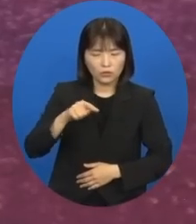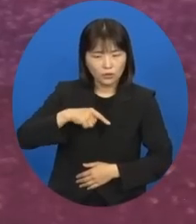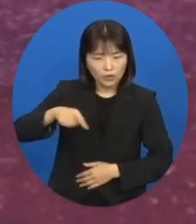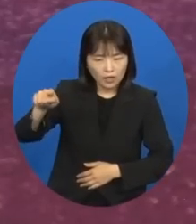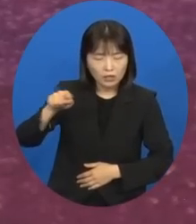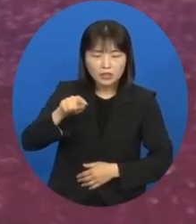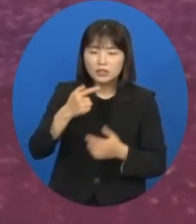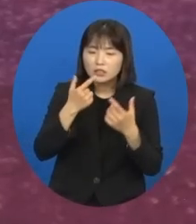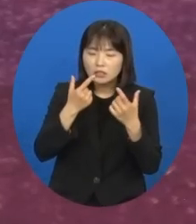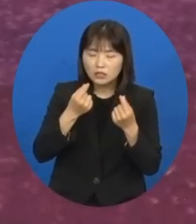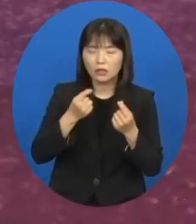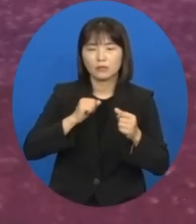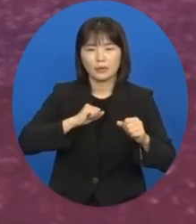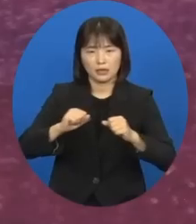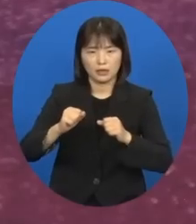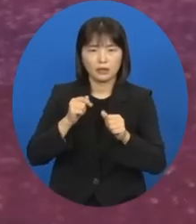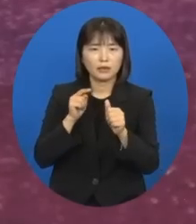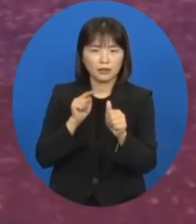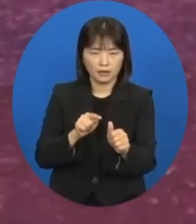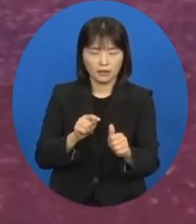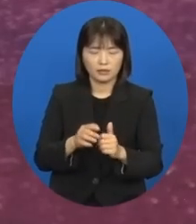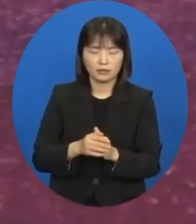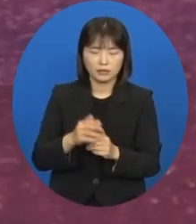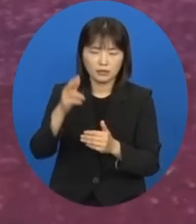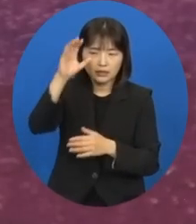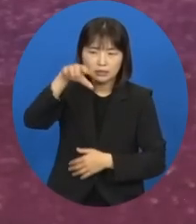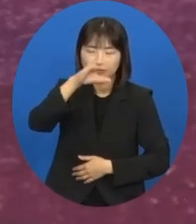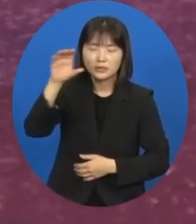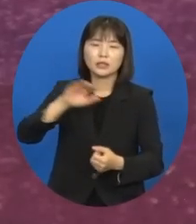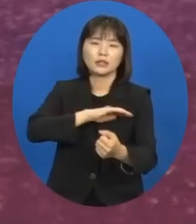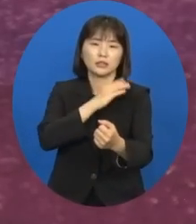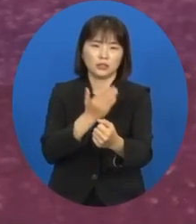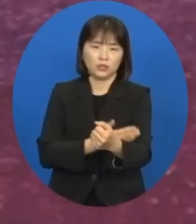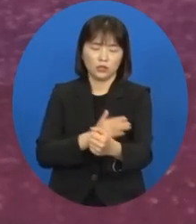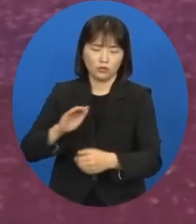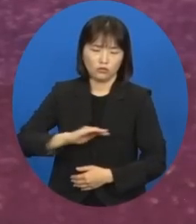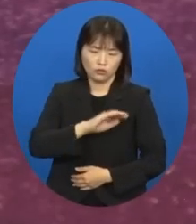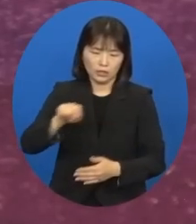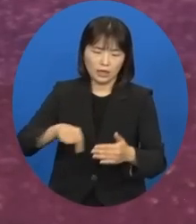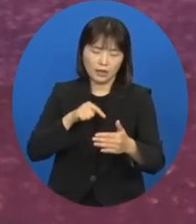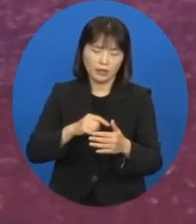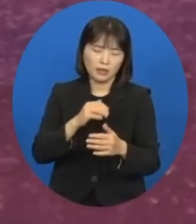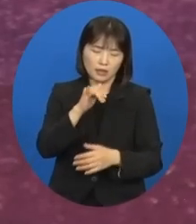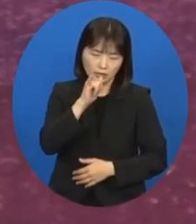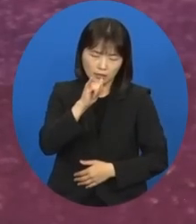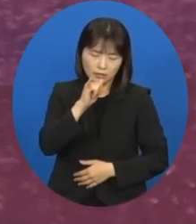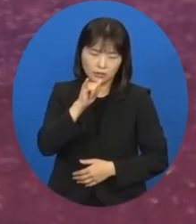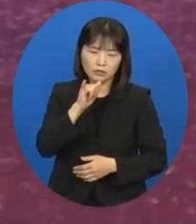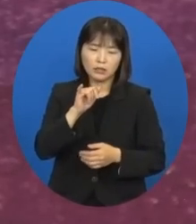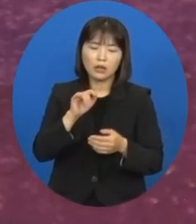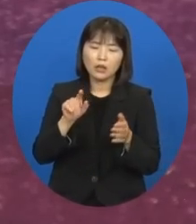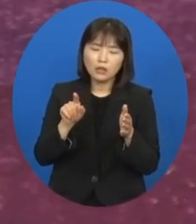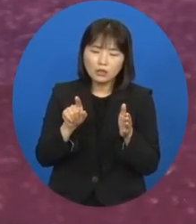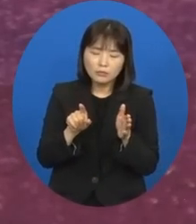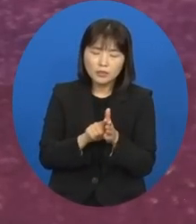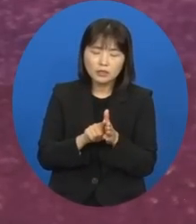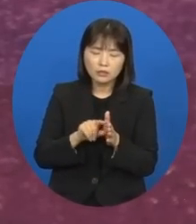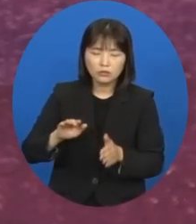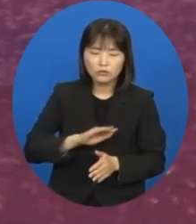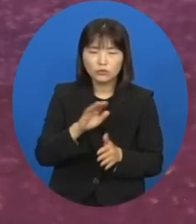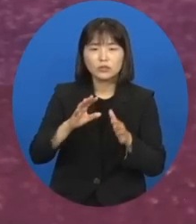하라 주님 십자가의 능력이 우리 안에 있음을 믿는 우리를